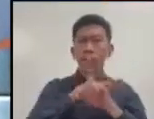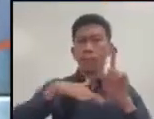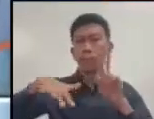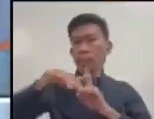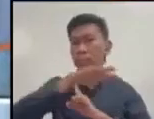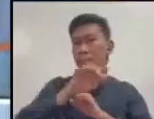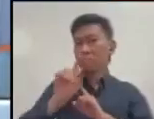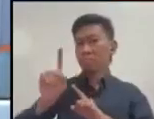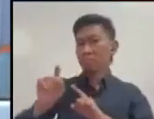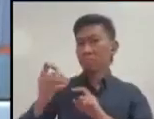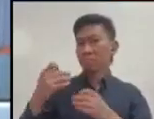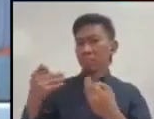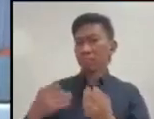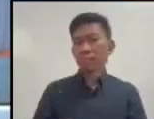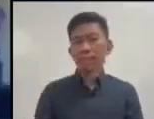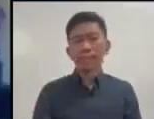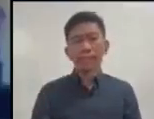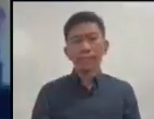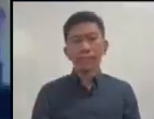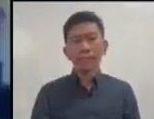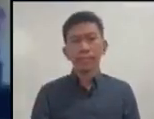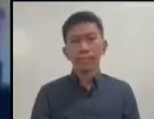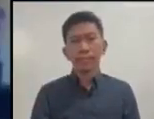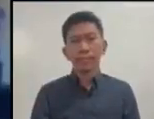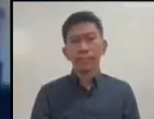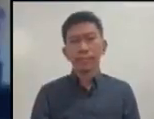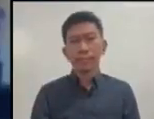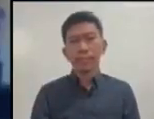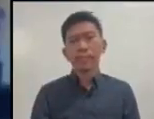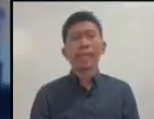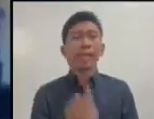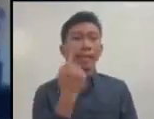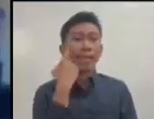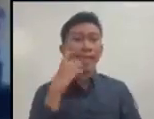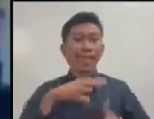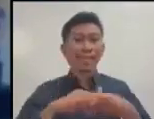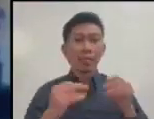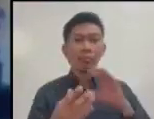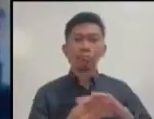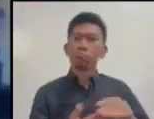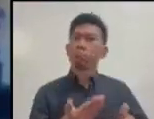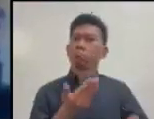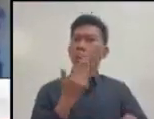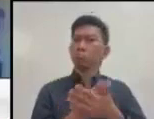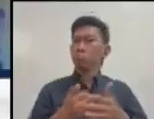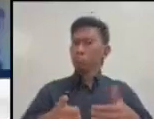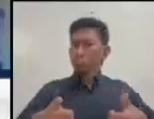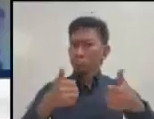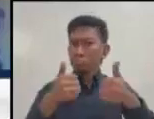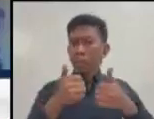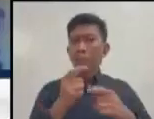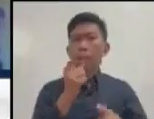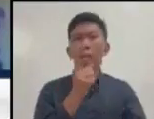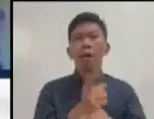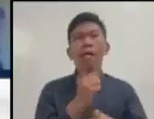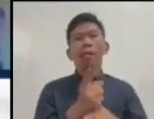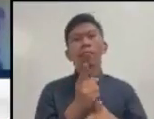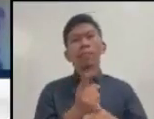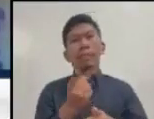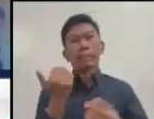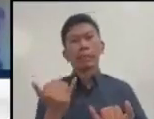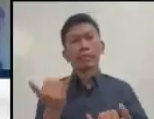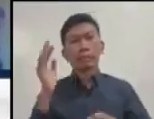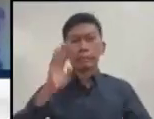Unang-una, maganda yung pinakita niyong story kanina. Tama yun, no? Malaki talaga yung problema natin. Even nga